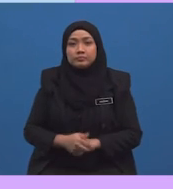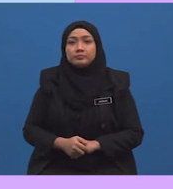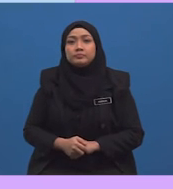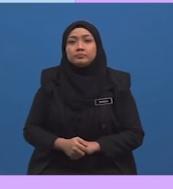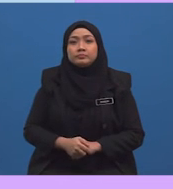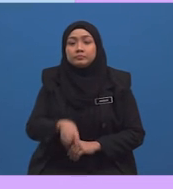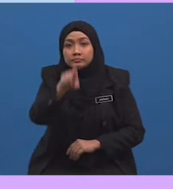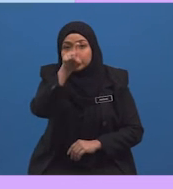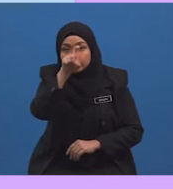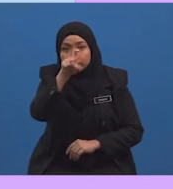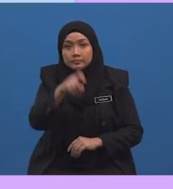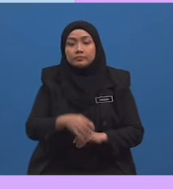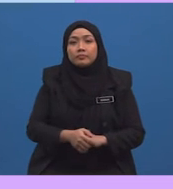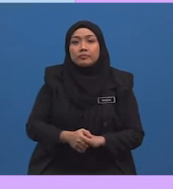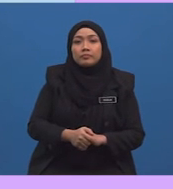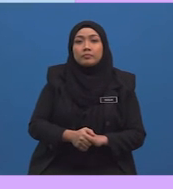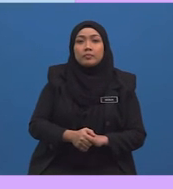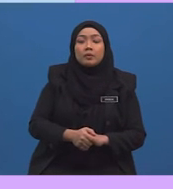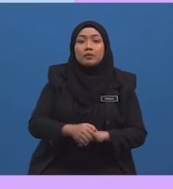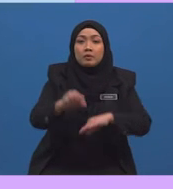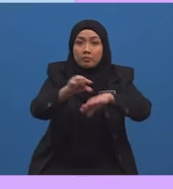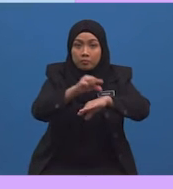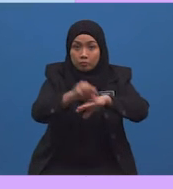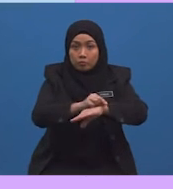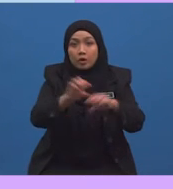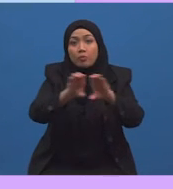tertiar merupakan burung hantu.